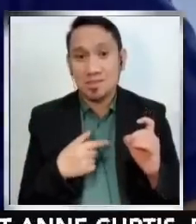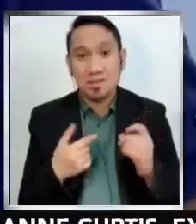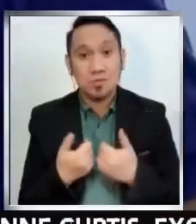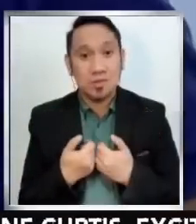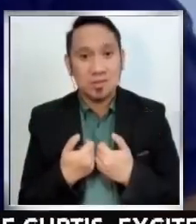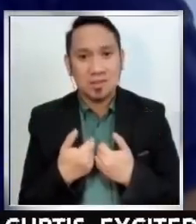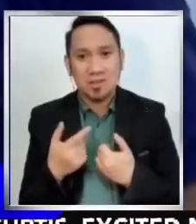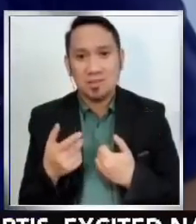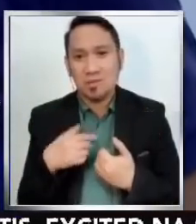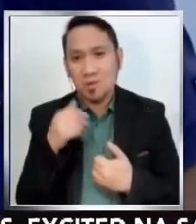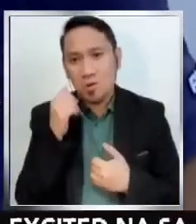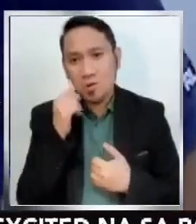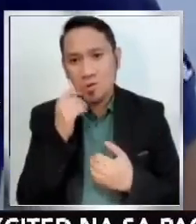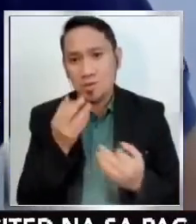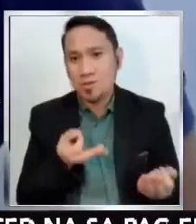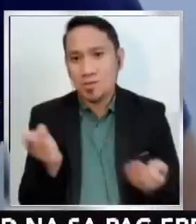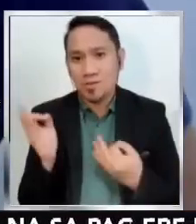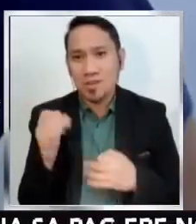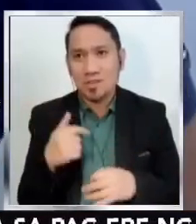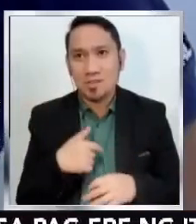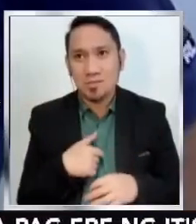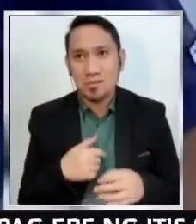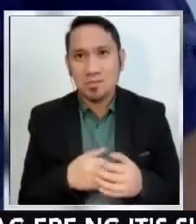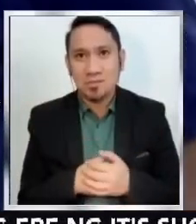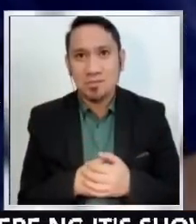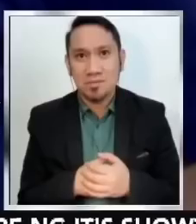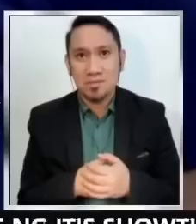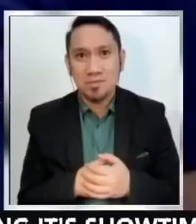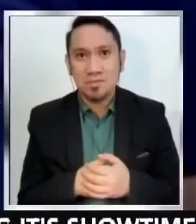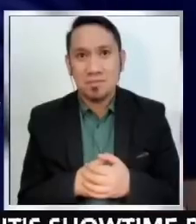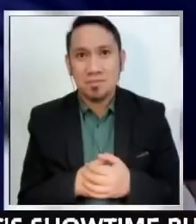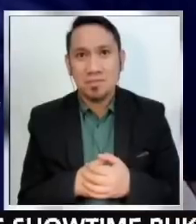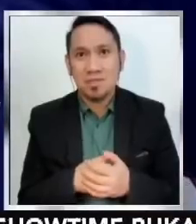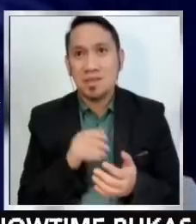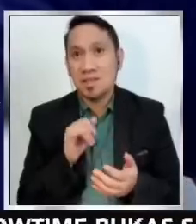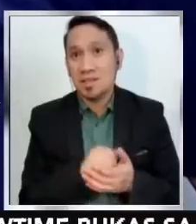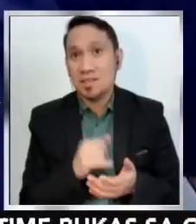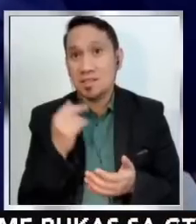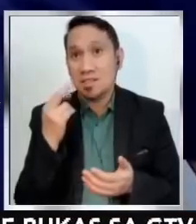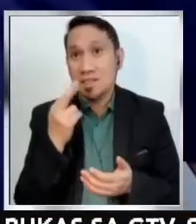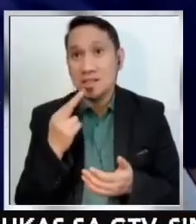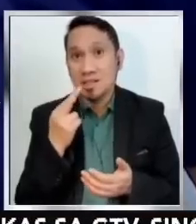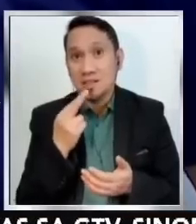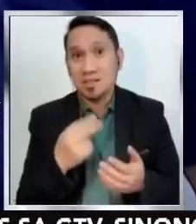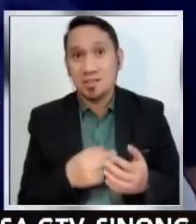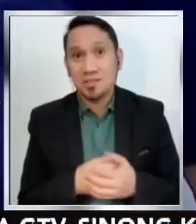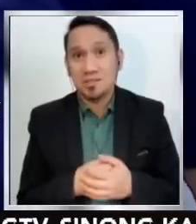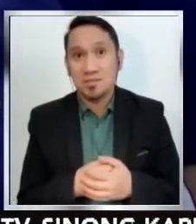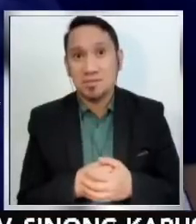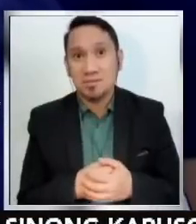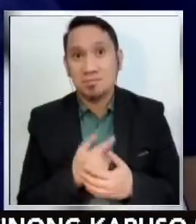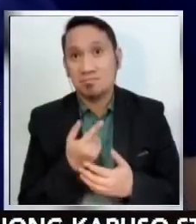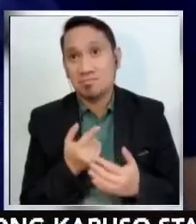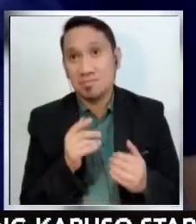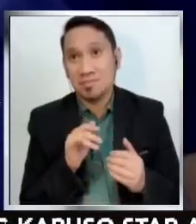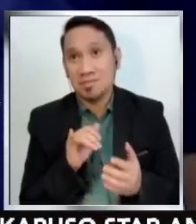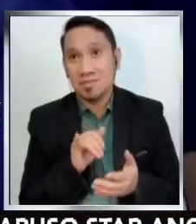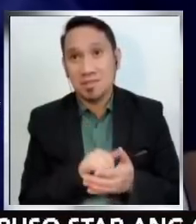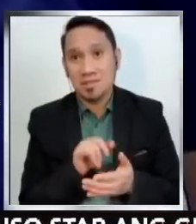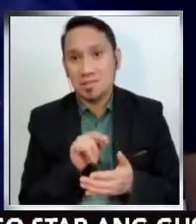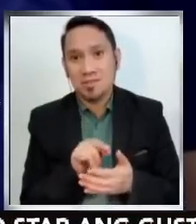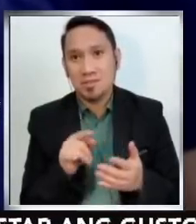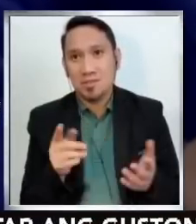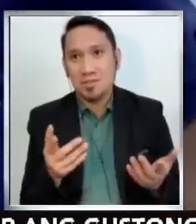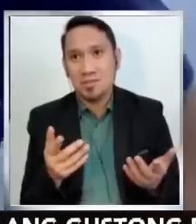we ride the love bus. That's the reason why, alam mo na, there's a little